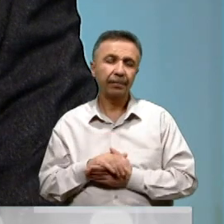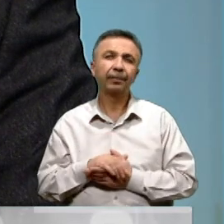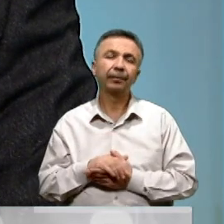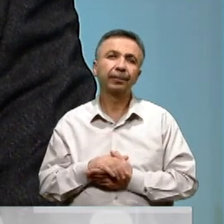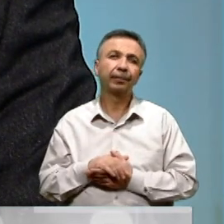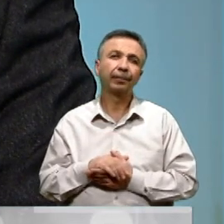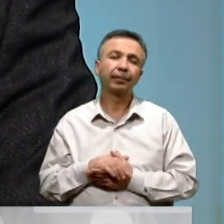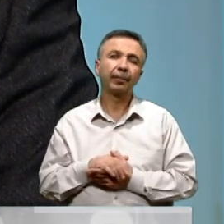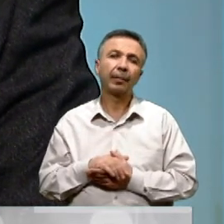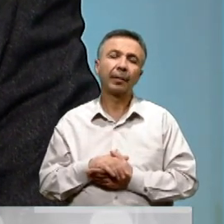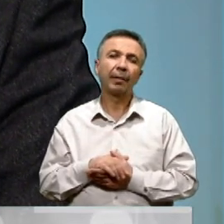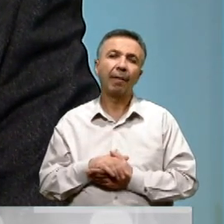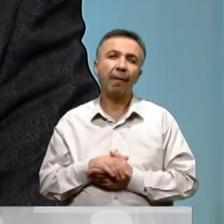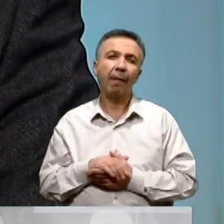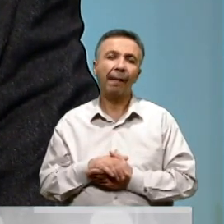efendim